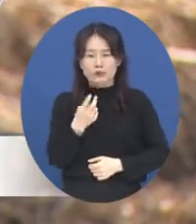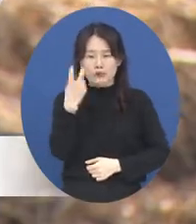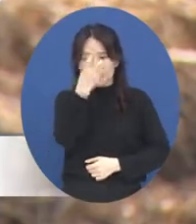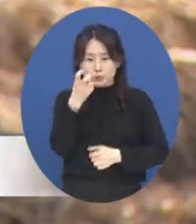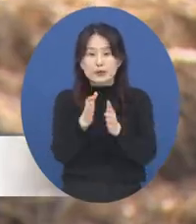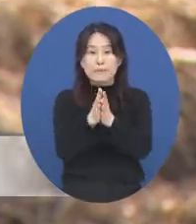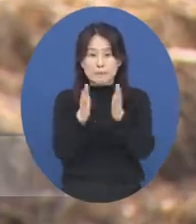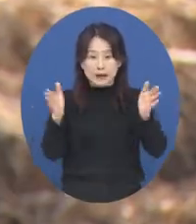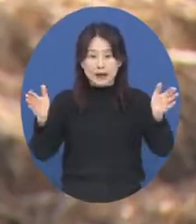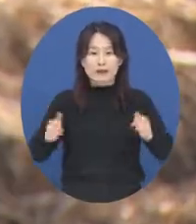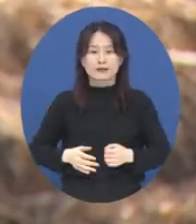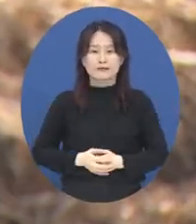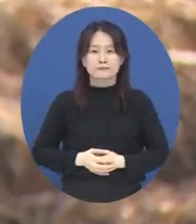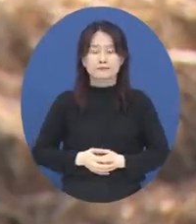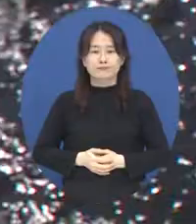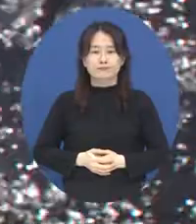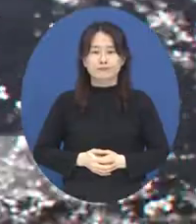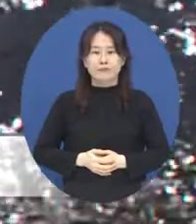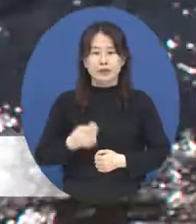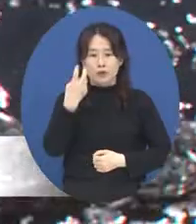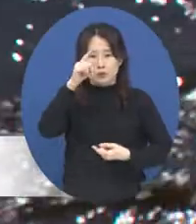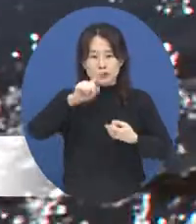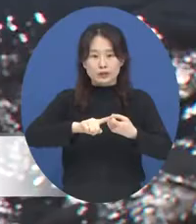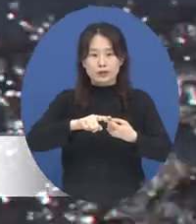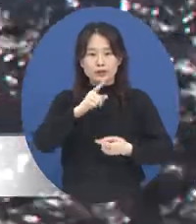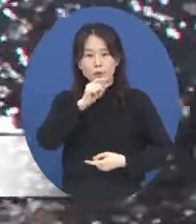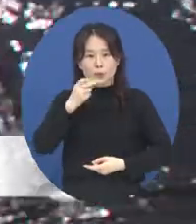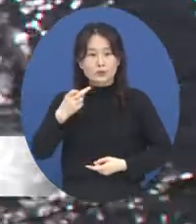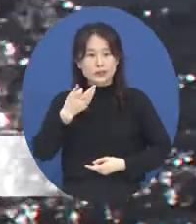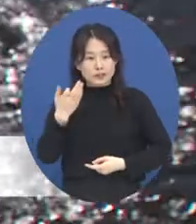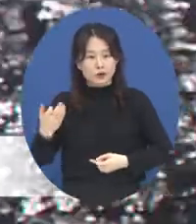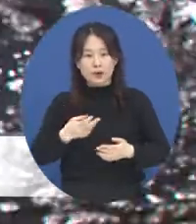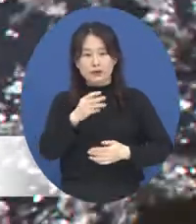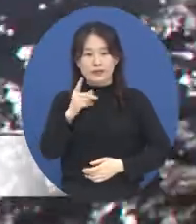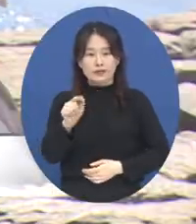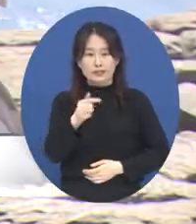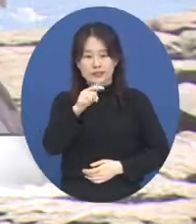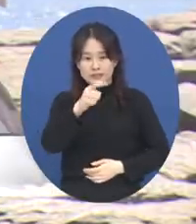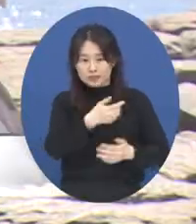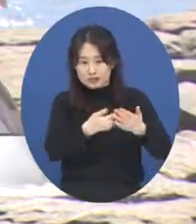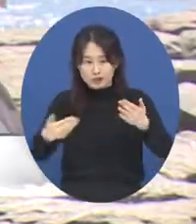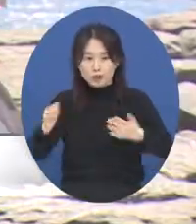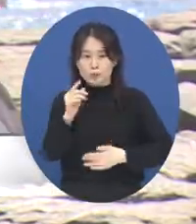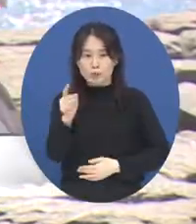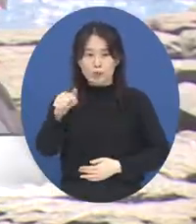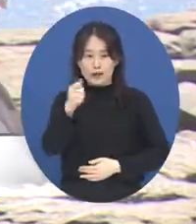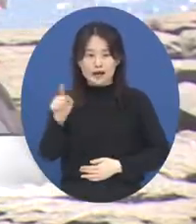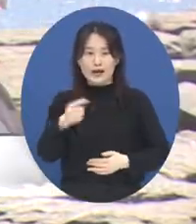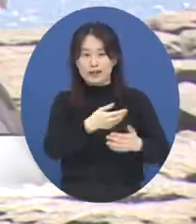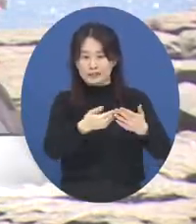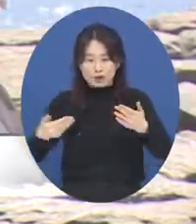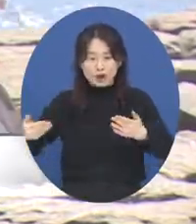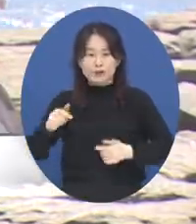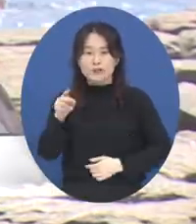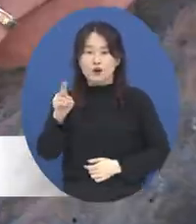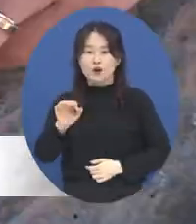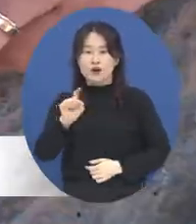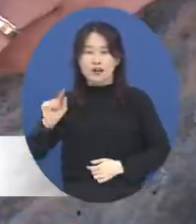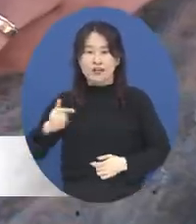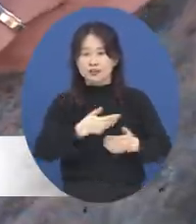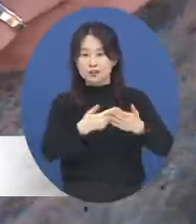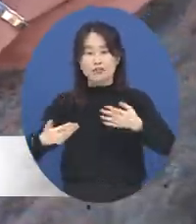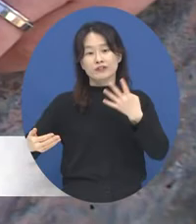조사를 시작했습니다. 조사 대상은 오산천과 탄천, 복하천, 경안천 등네 곳. 도심과